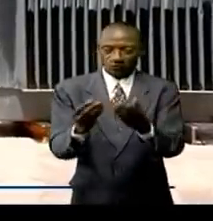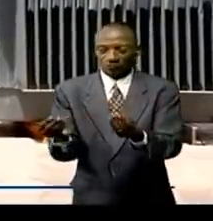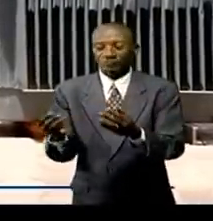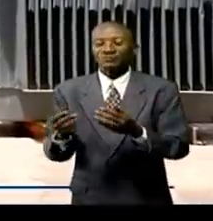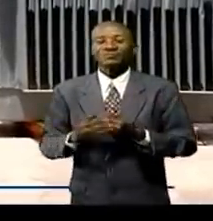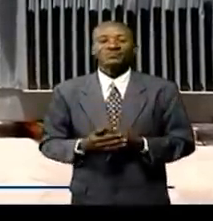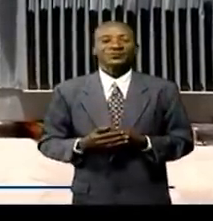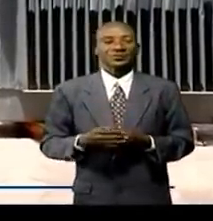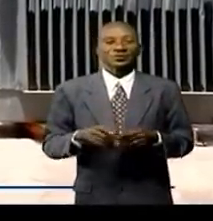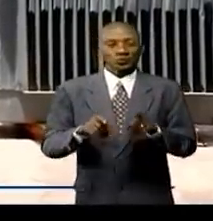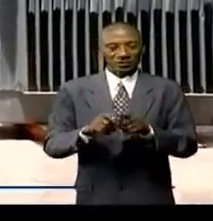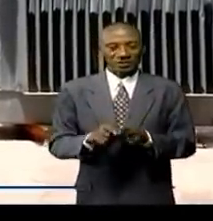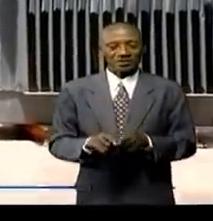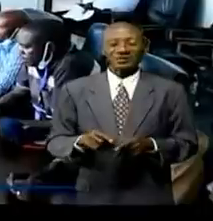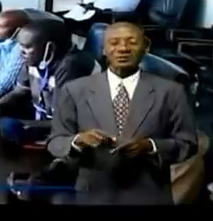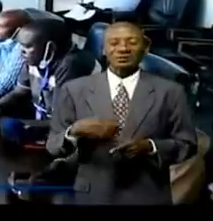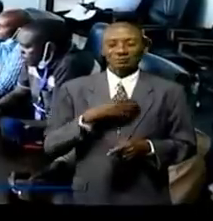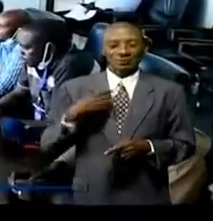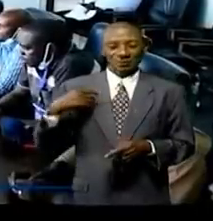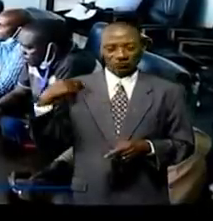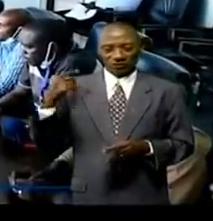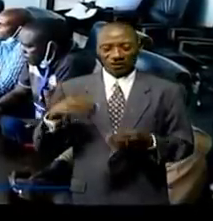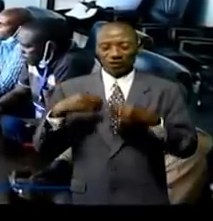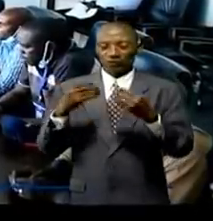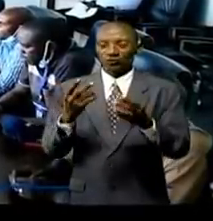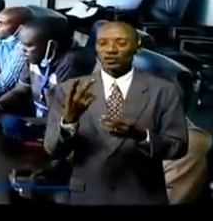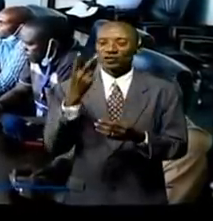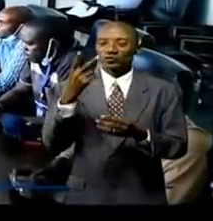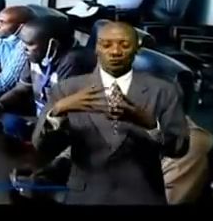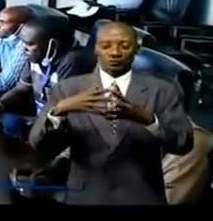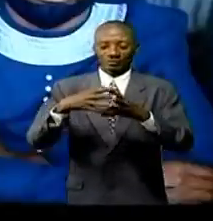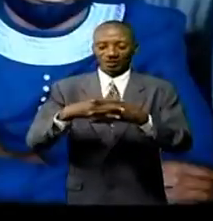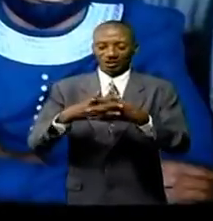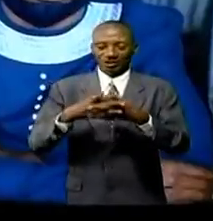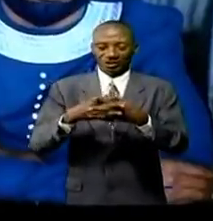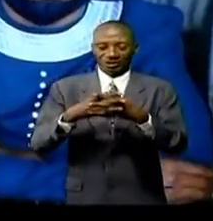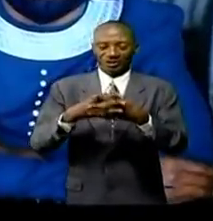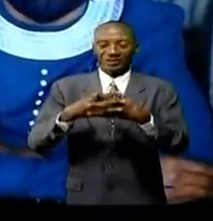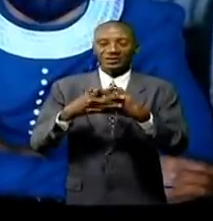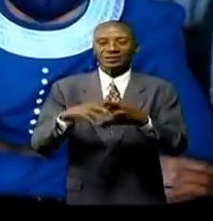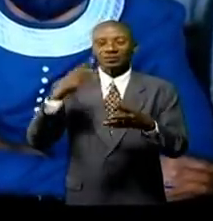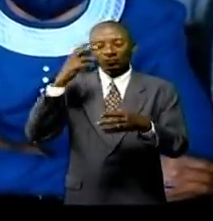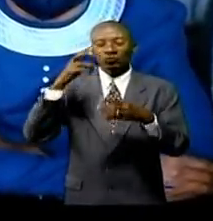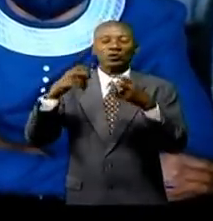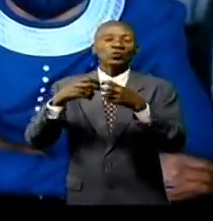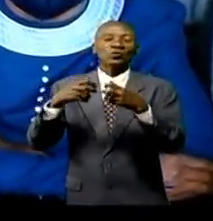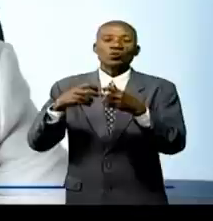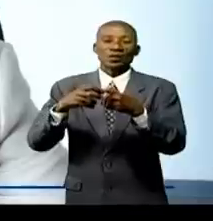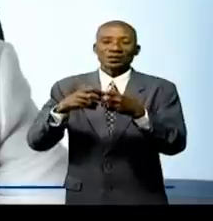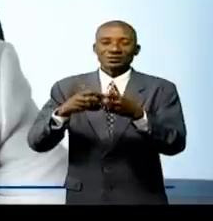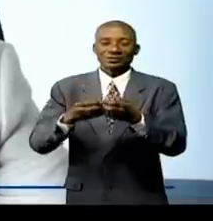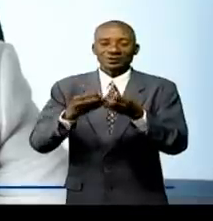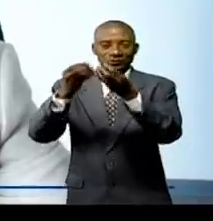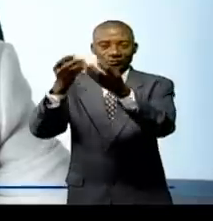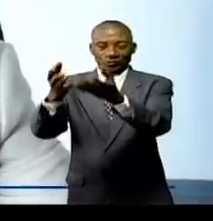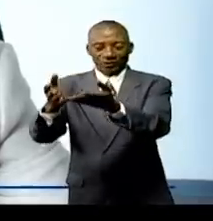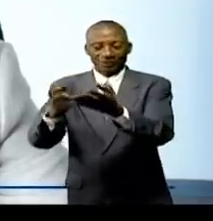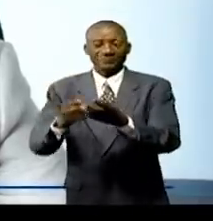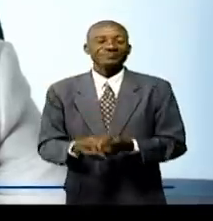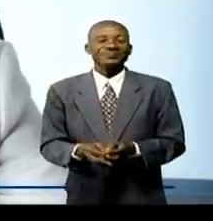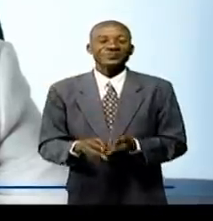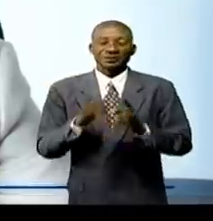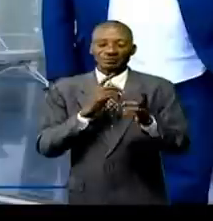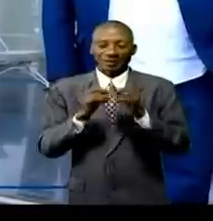deux transformateurs électriques. Peu avant cette cérémonie, ces membres des coopératives ont échangé avec les directeurs de cabinet